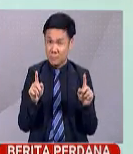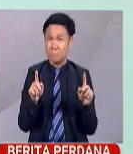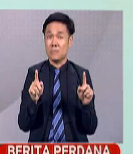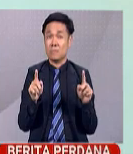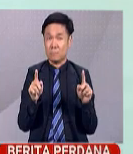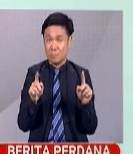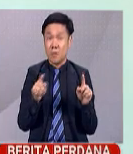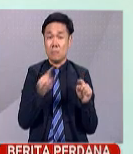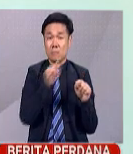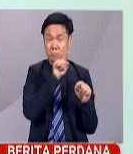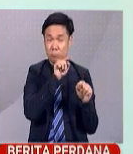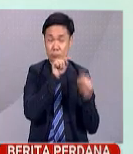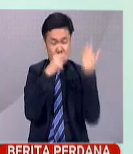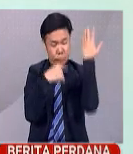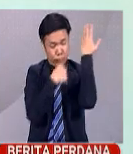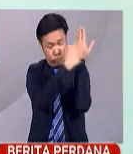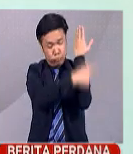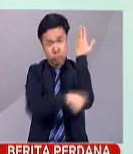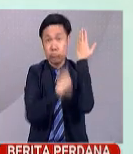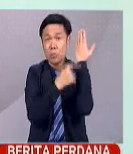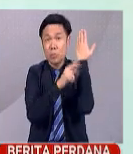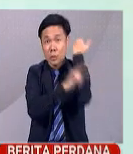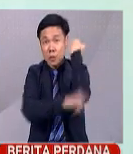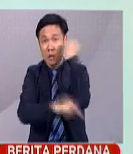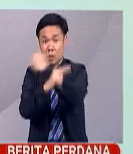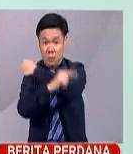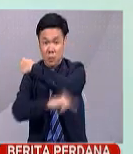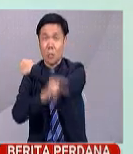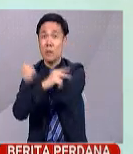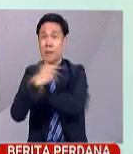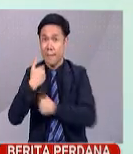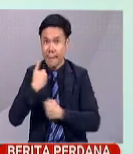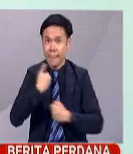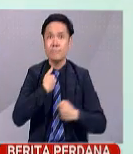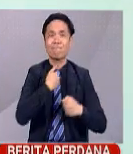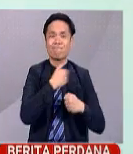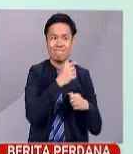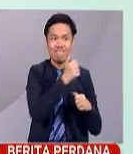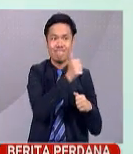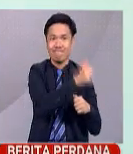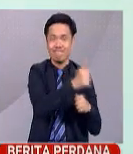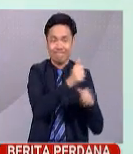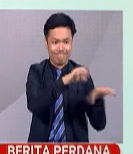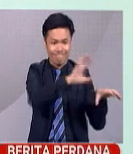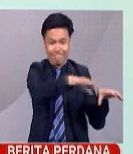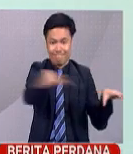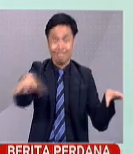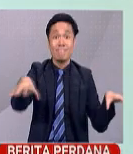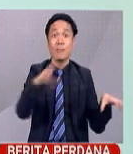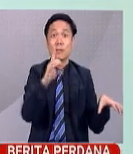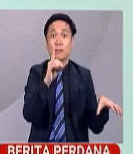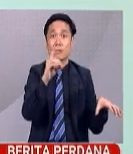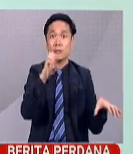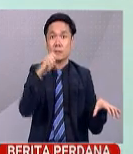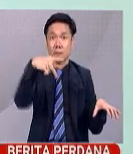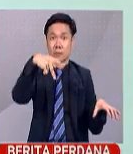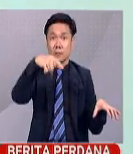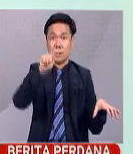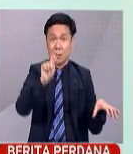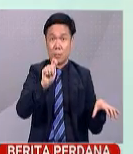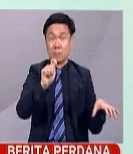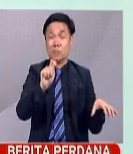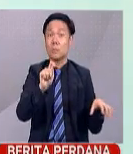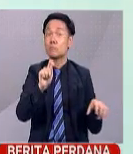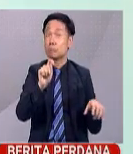mempunyai depo tahanan tersendiri. Jadi, kerajaan perlulah bersedia di mana jika terdapatnya kluster-kluster lain di